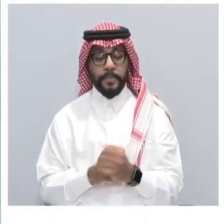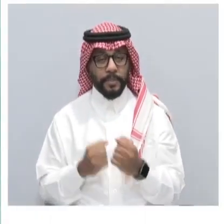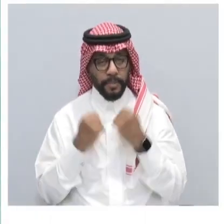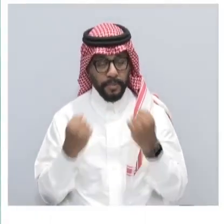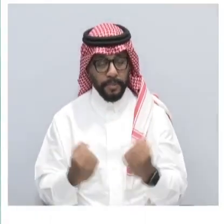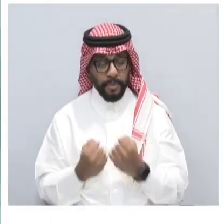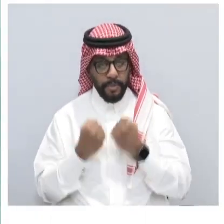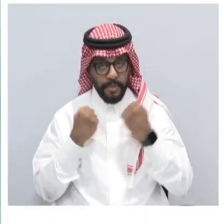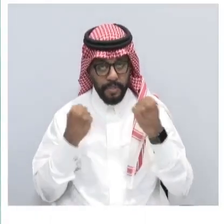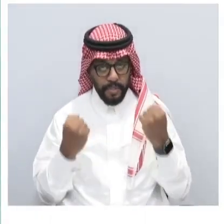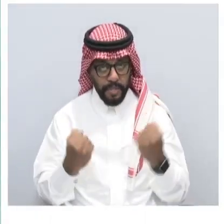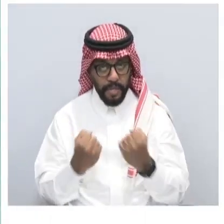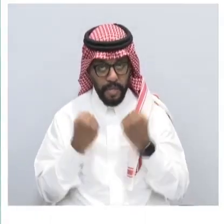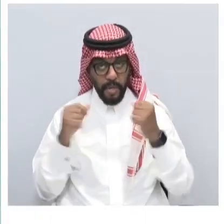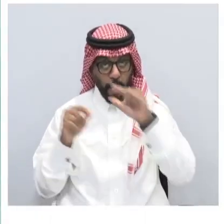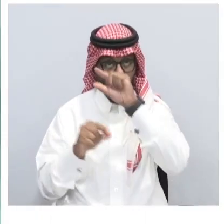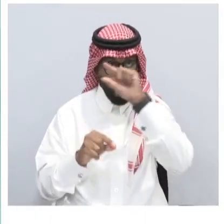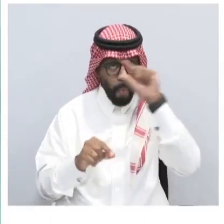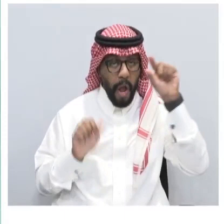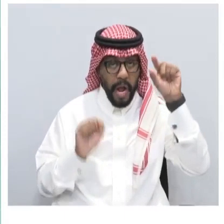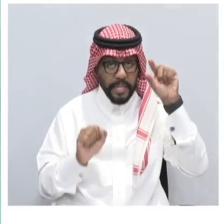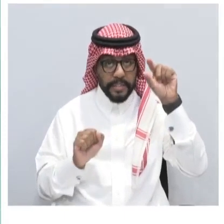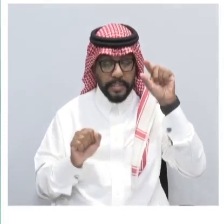لتطبيق حدود فقره مخصصه